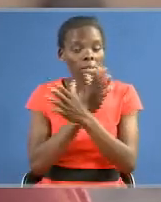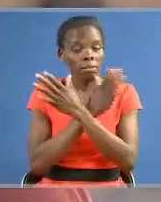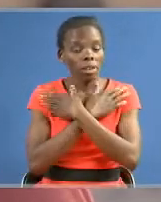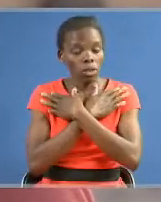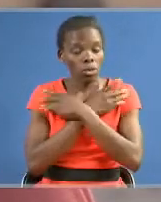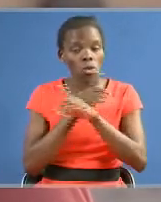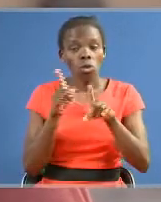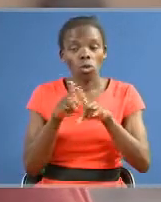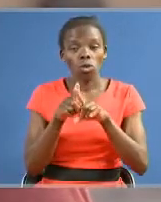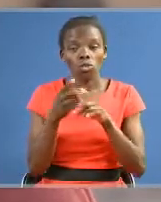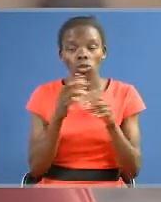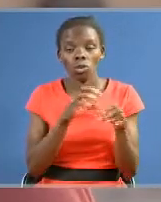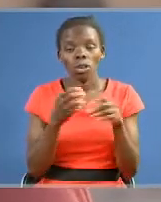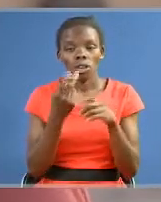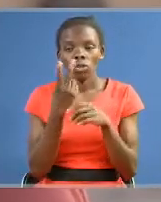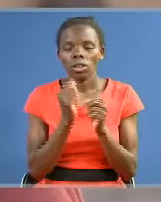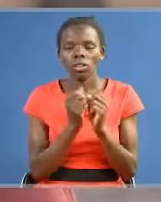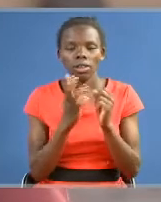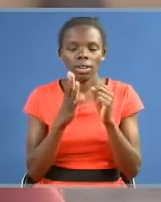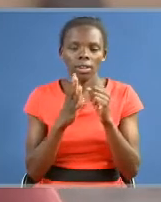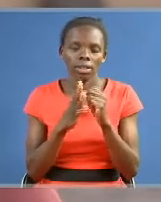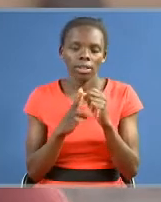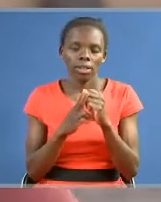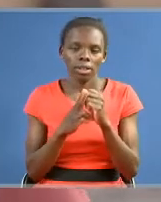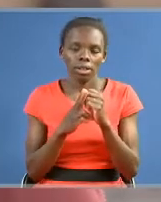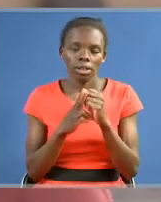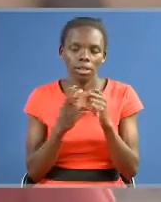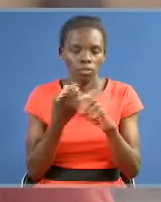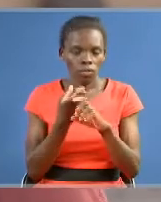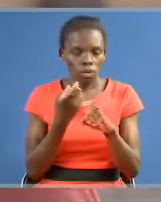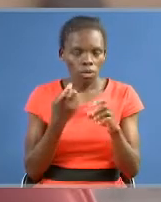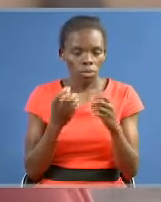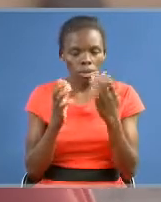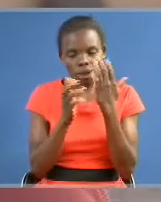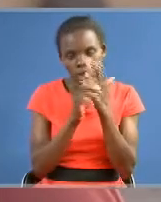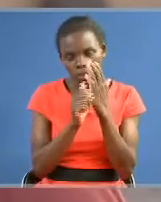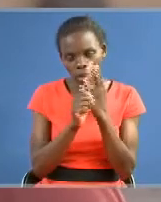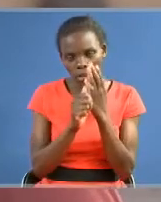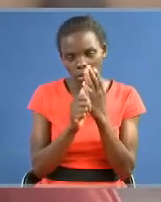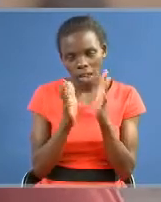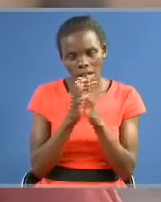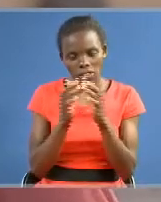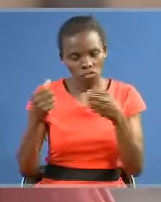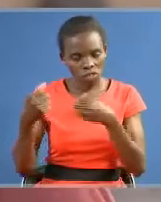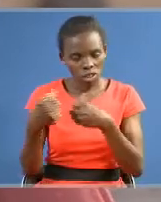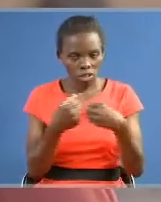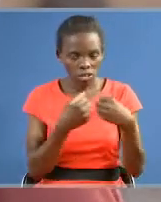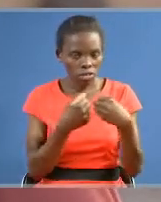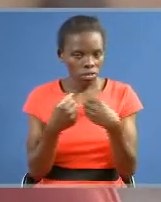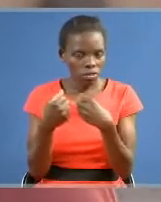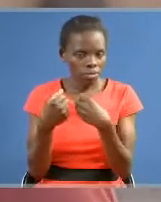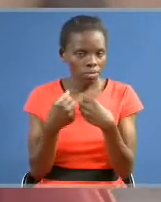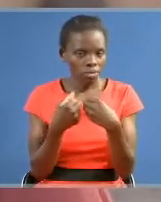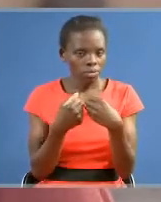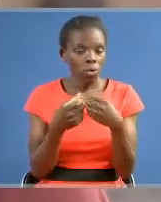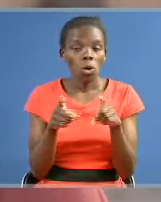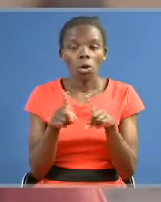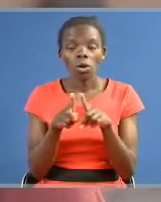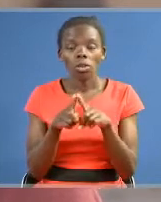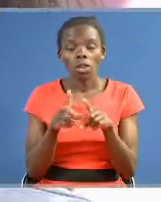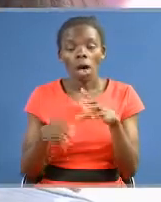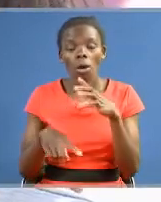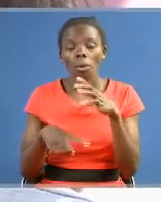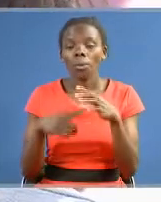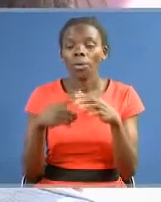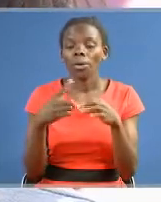also ran in 2017, from their experiences and their challenges and their setbacks, and also our own